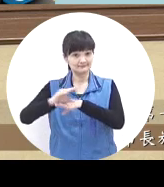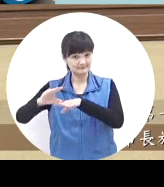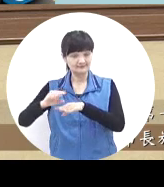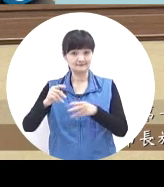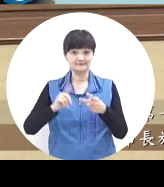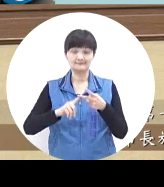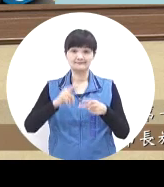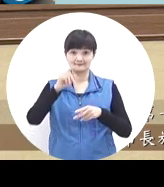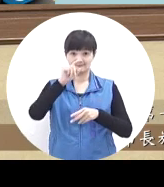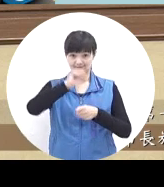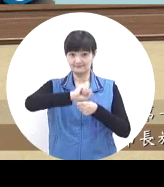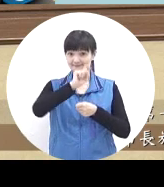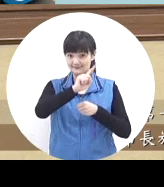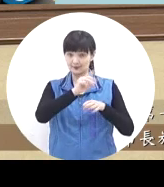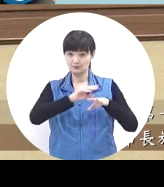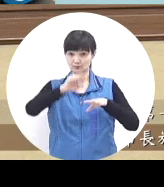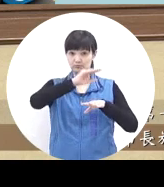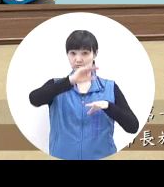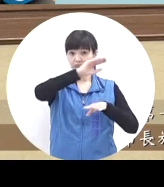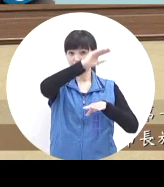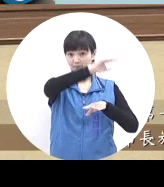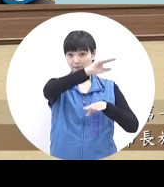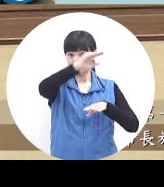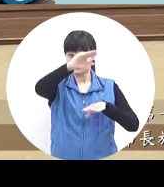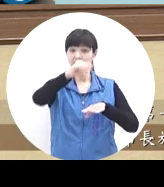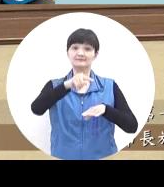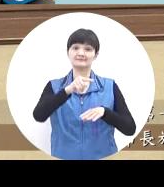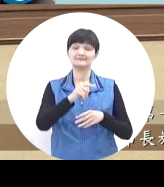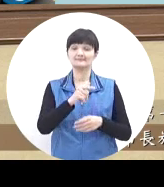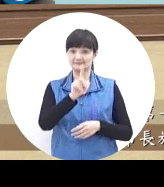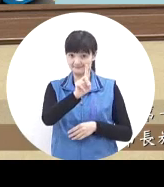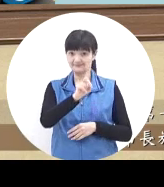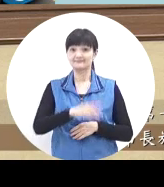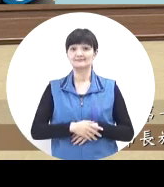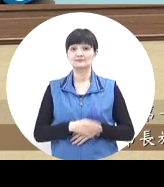1座立体停车场。我们希望在111年